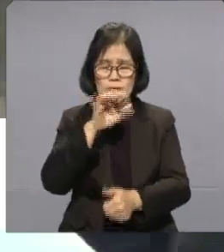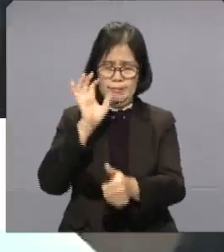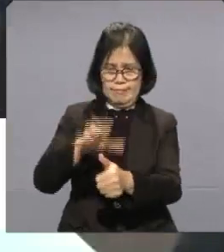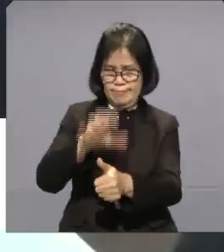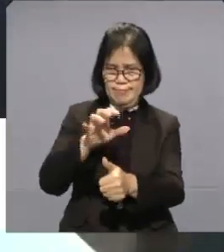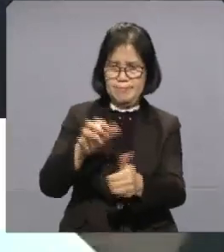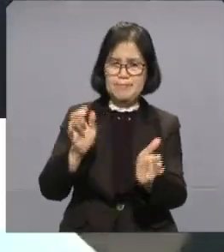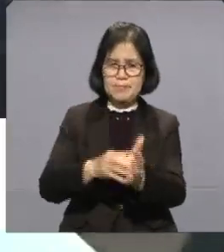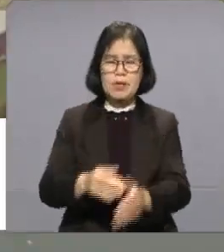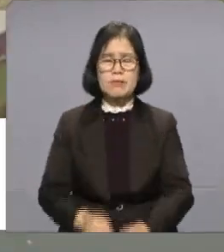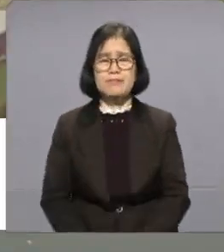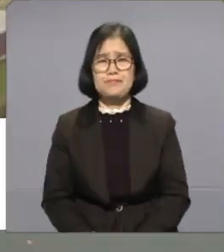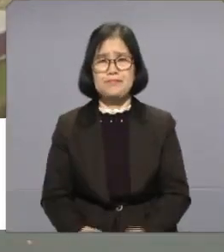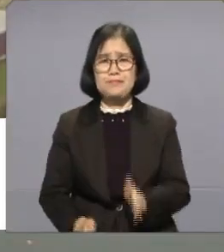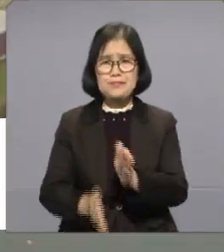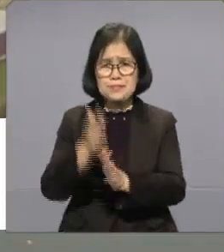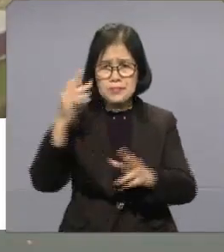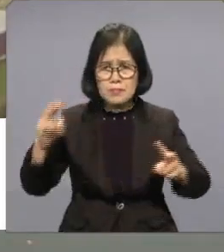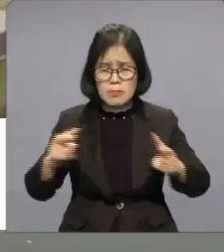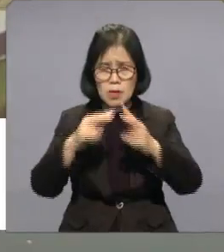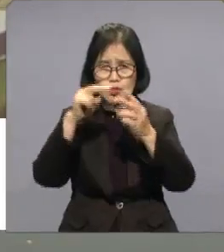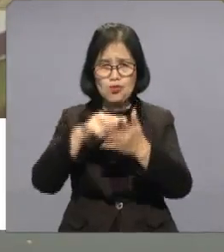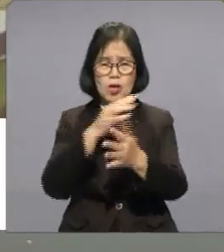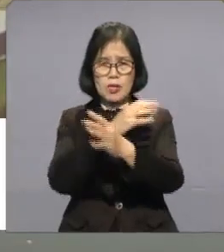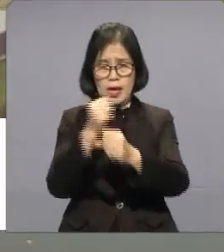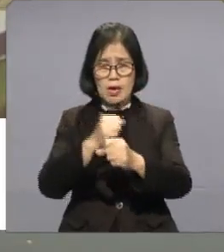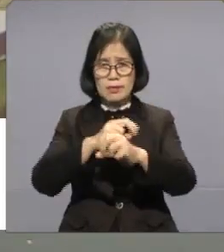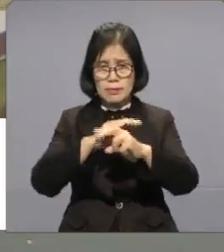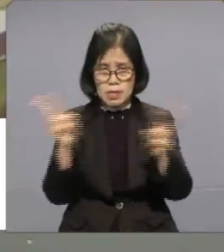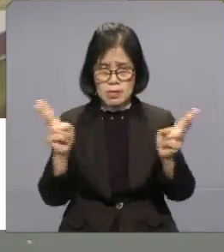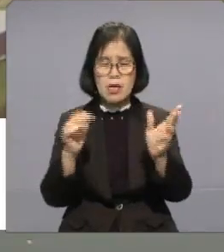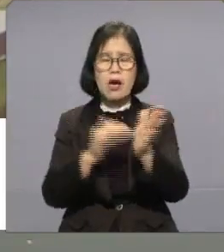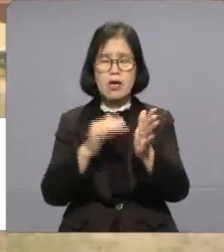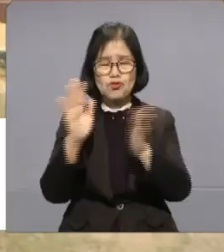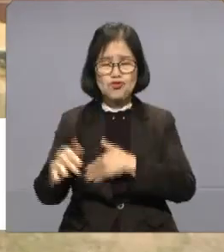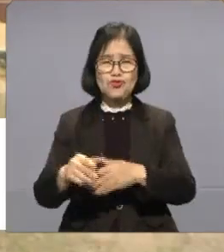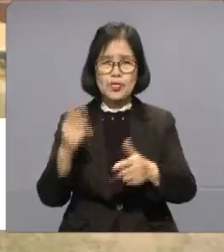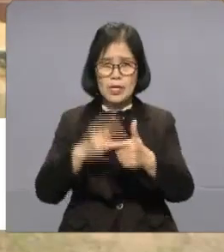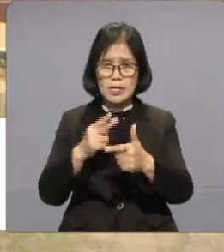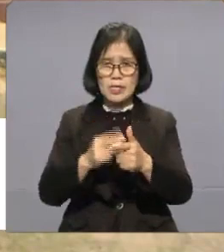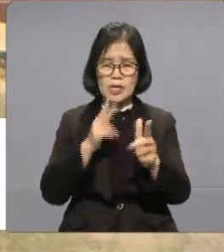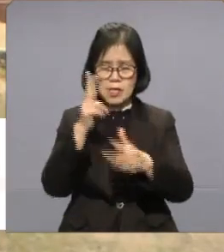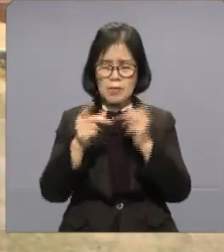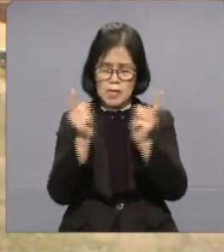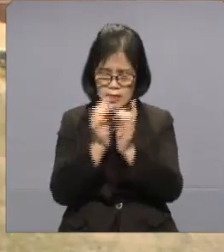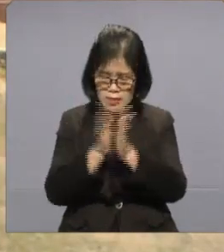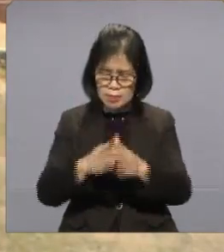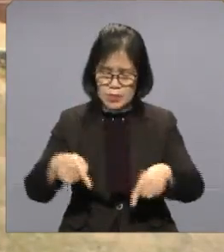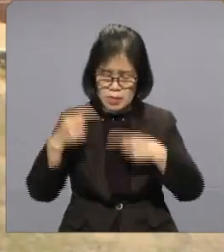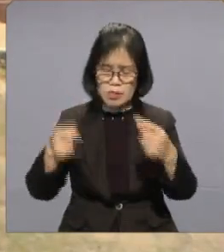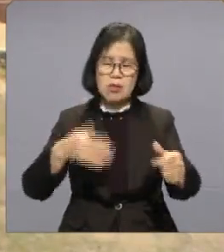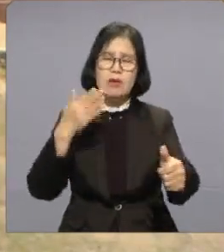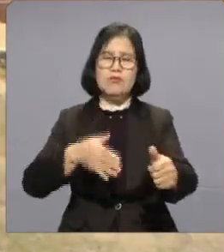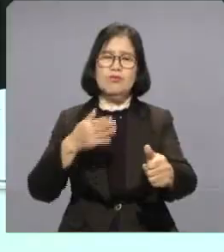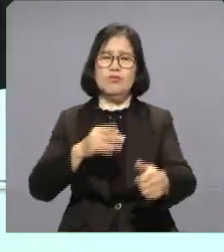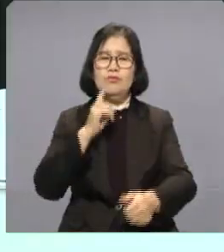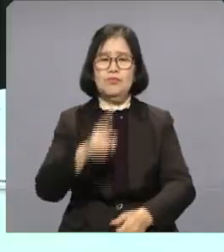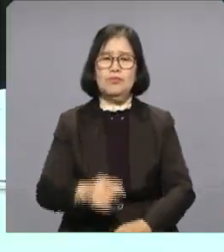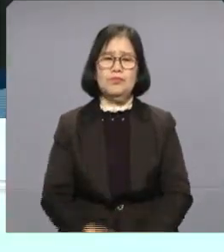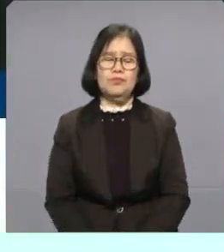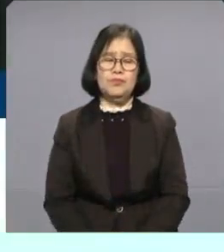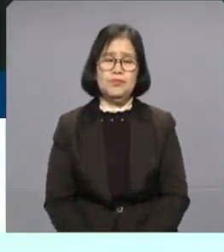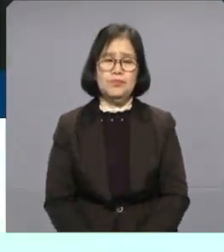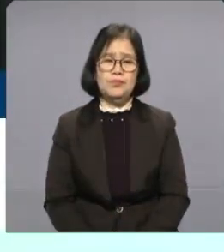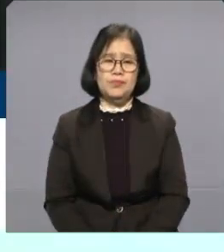질타했습니다. 청라시티타워 측과의 계약을 해지한 후 LH가 사업에 직접 나설 것도 주문했습니다.